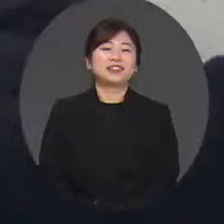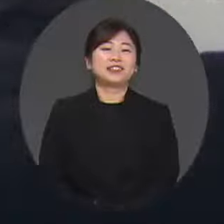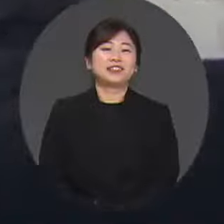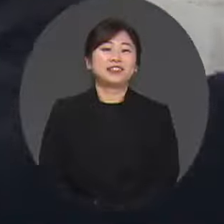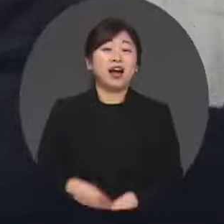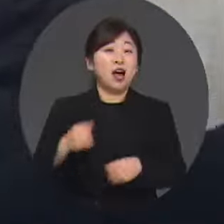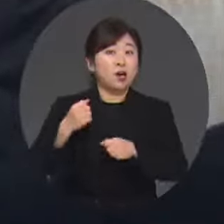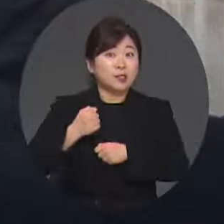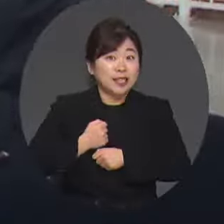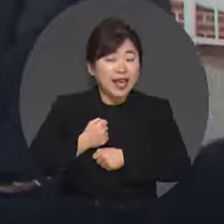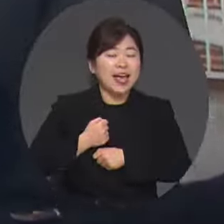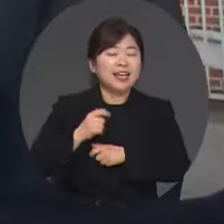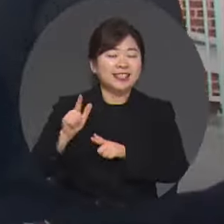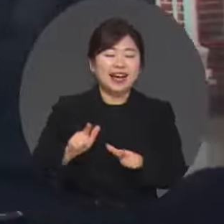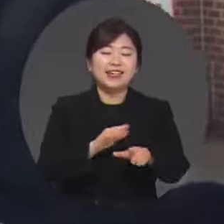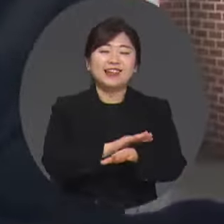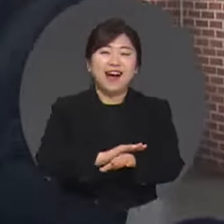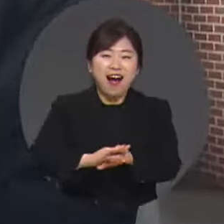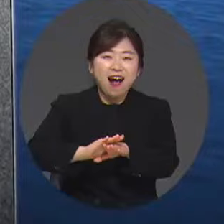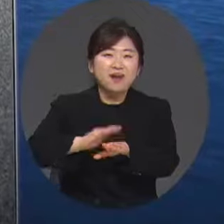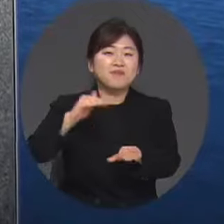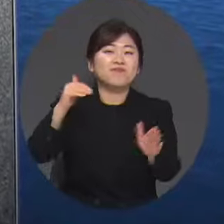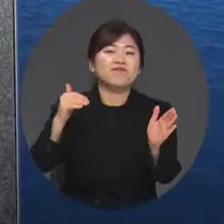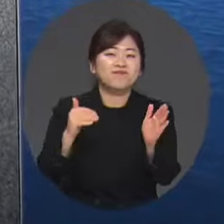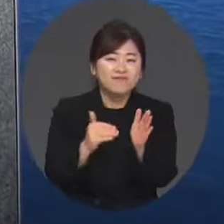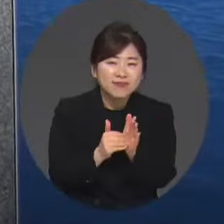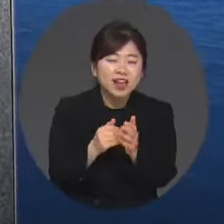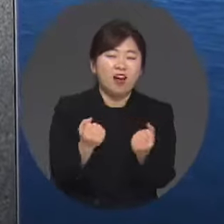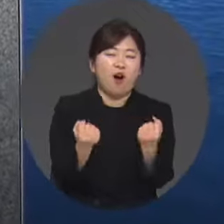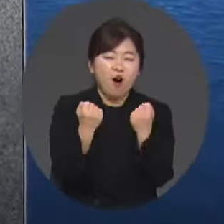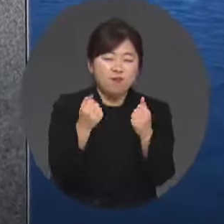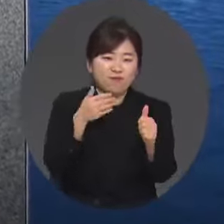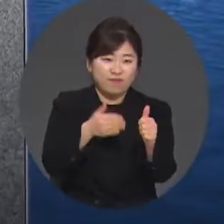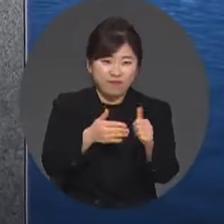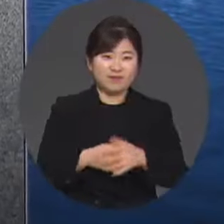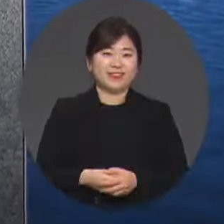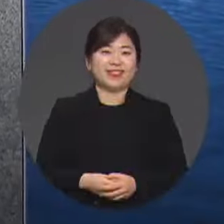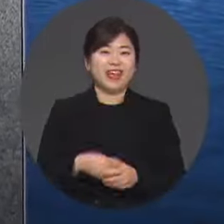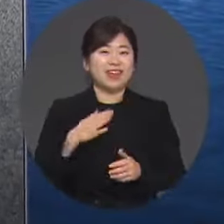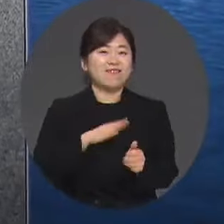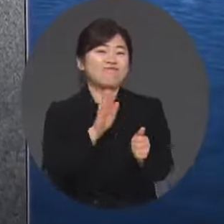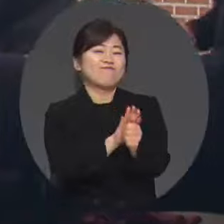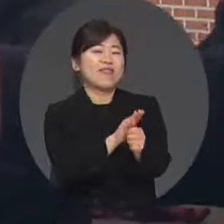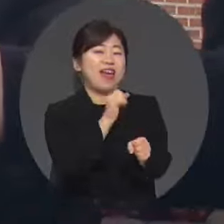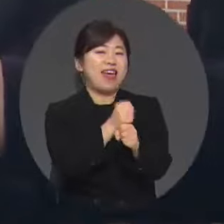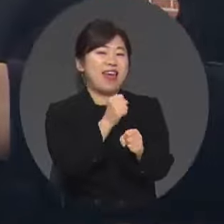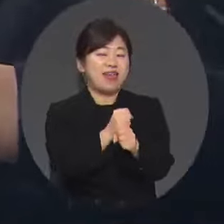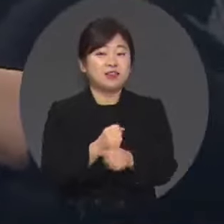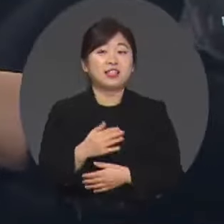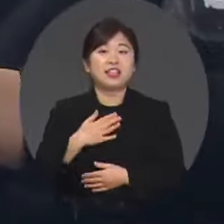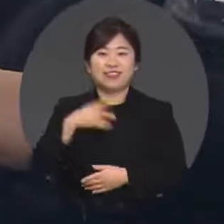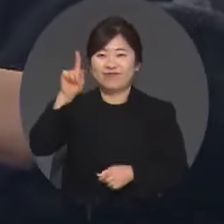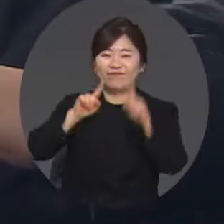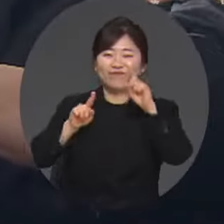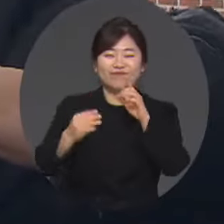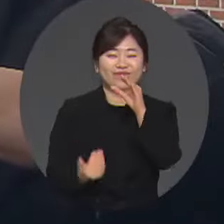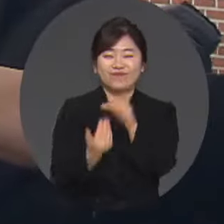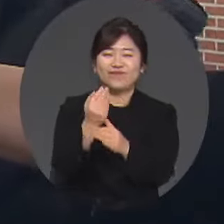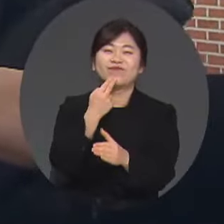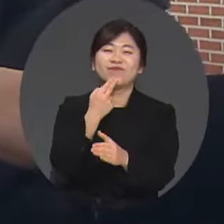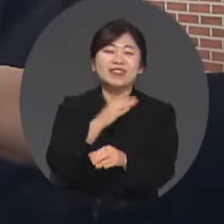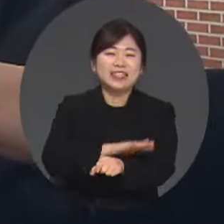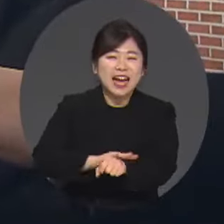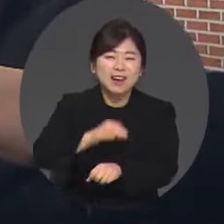군대 생활 잘하고 건강하게 나와 응원하고 있을게. 안 다치고 최대한 열심히 해서 좋은